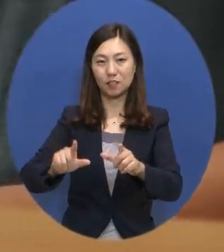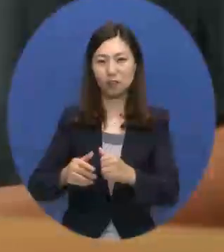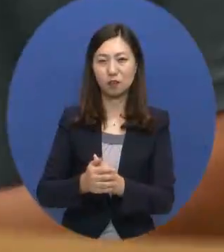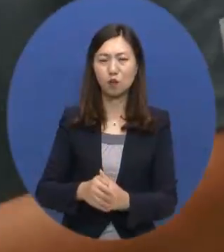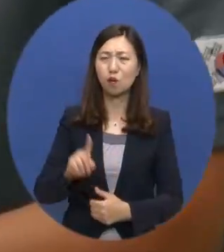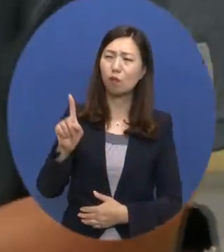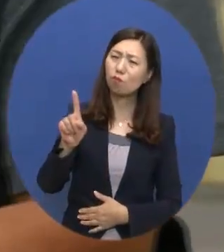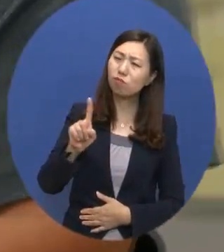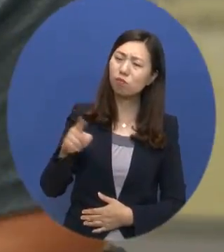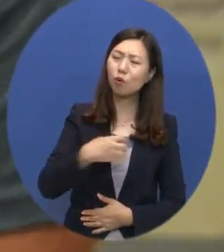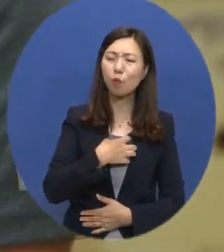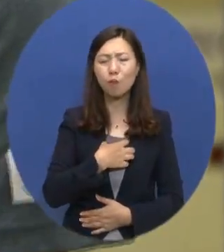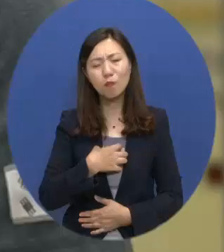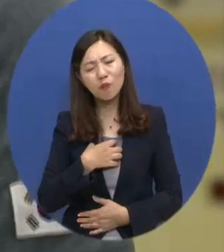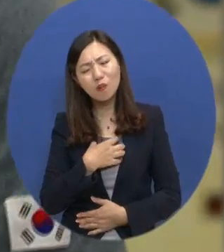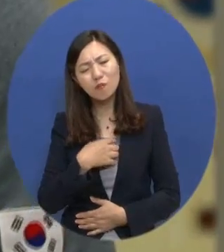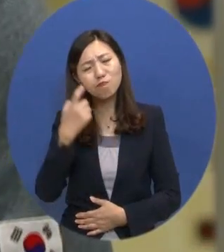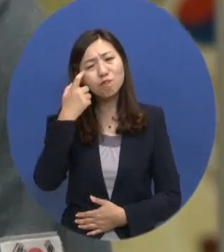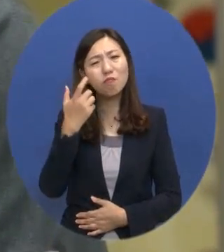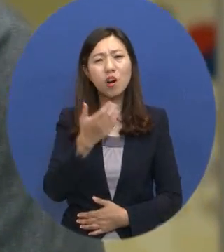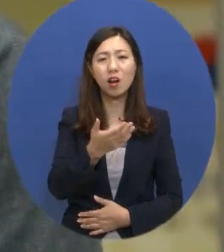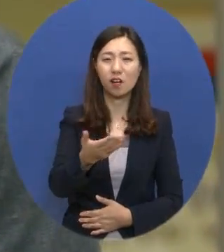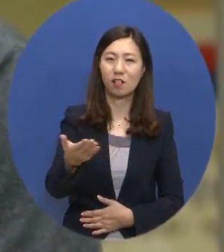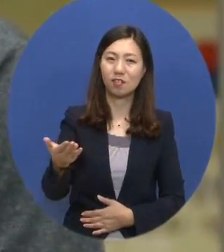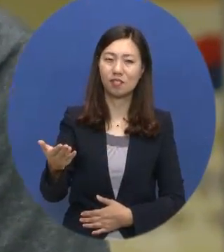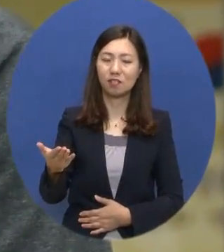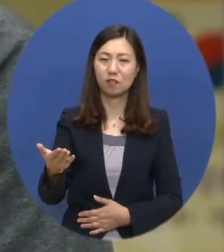무슨 감정 있나요?